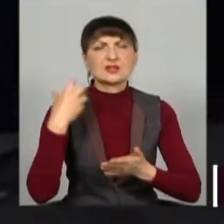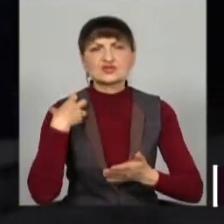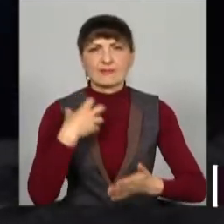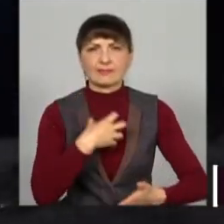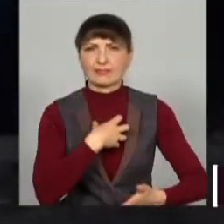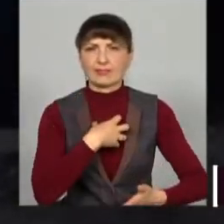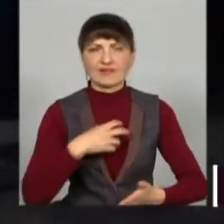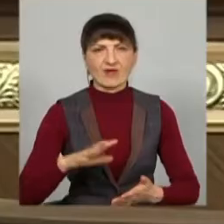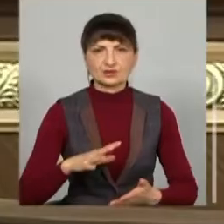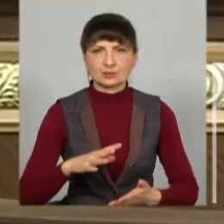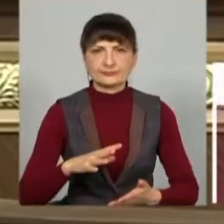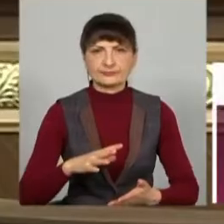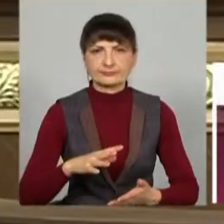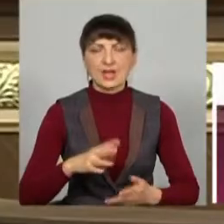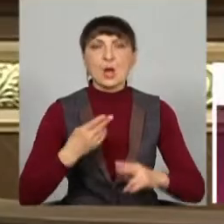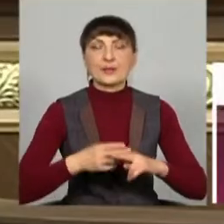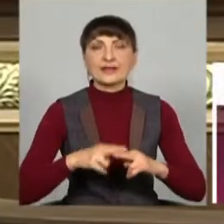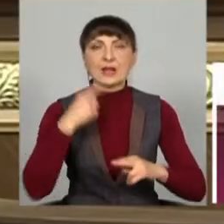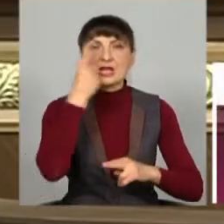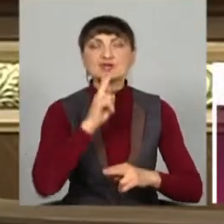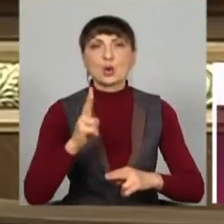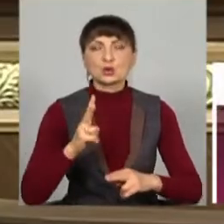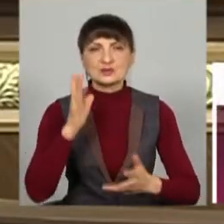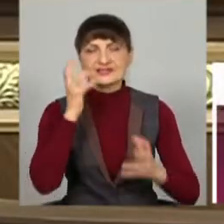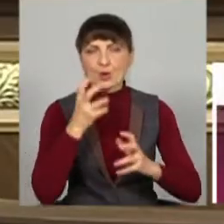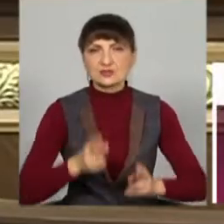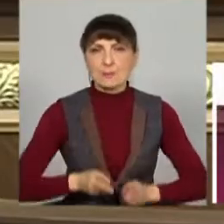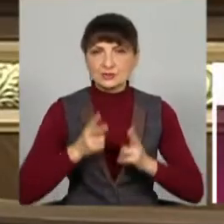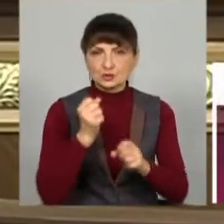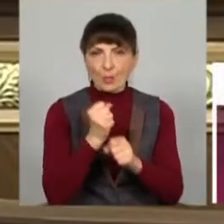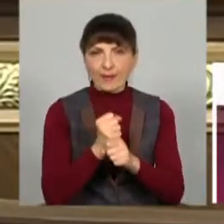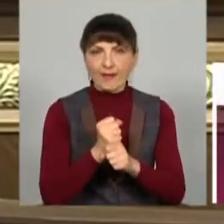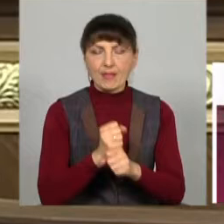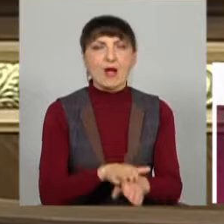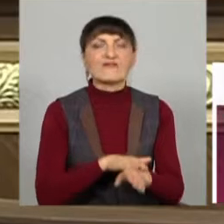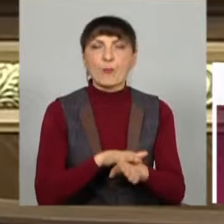и позиции в обществе. При этом лица, совершившие серьезные преступления, в полной мере